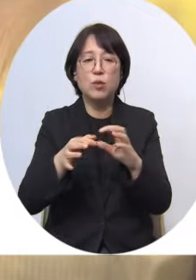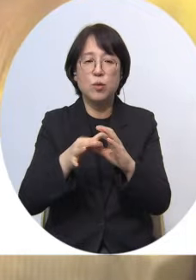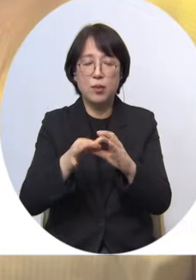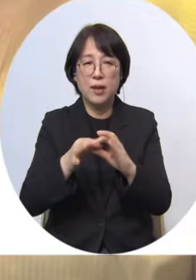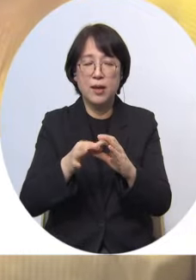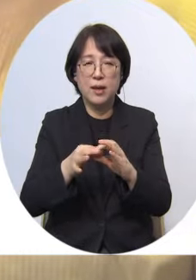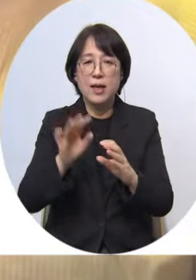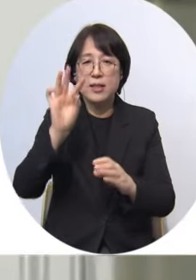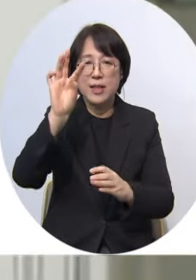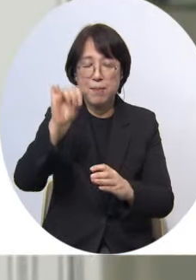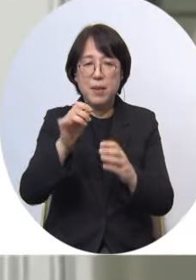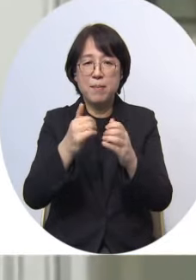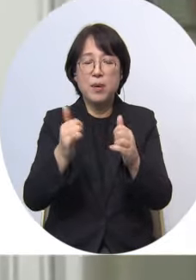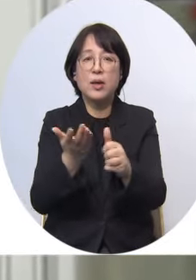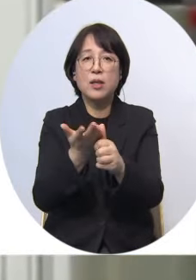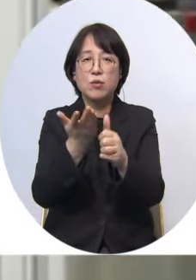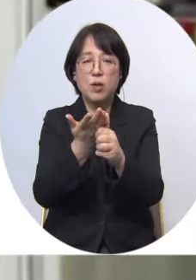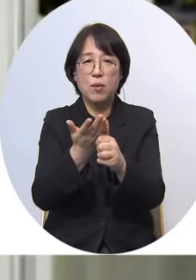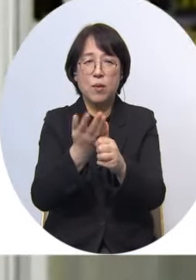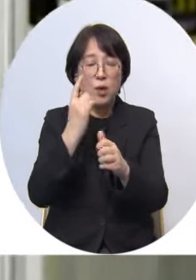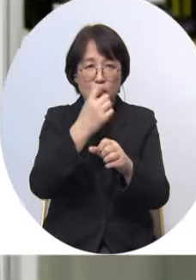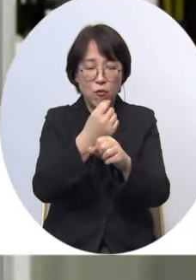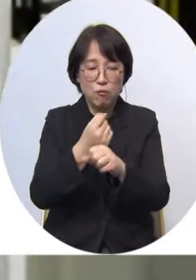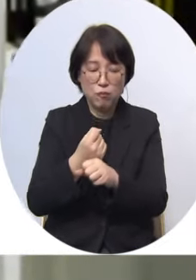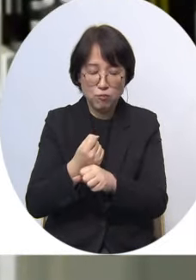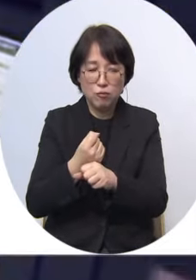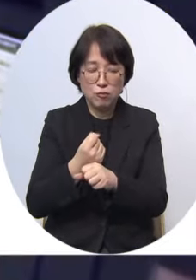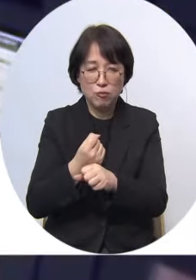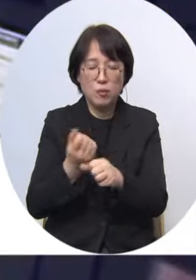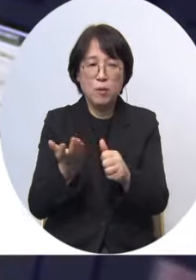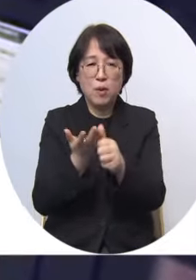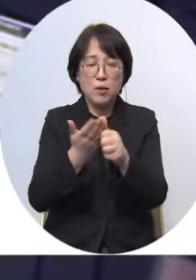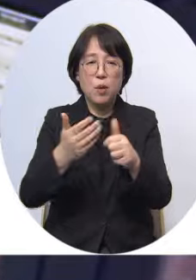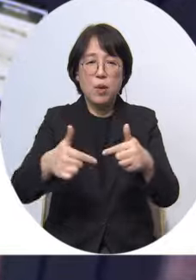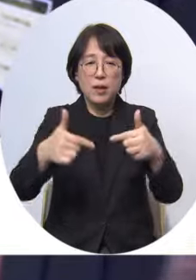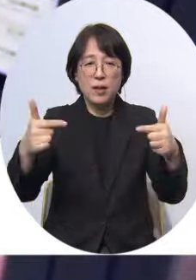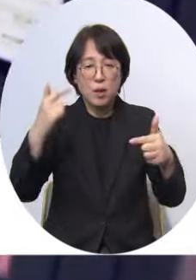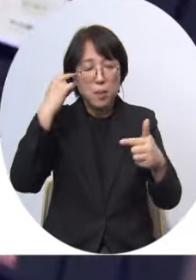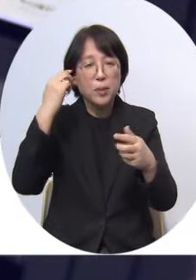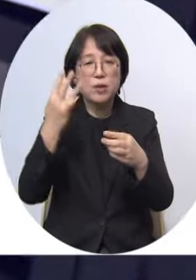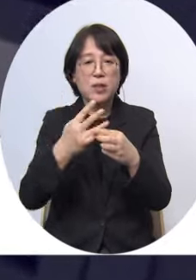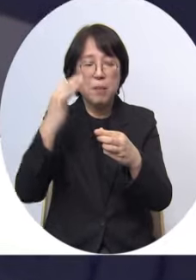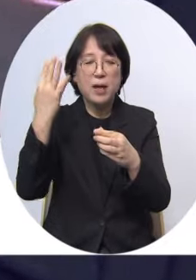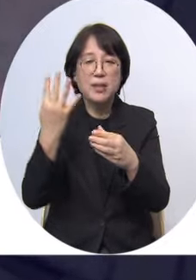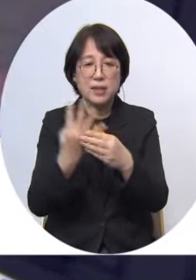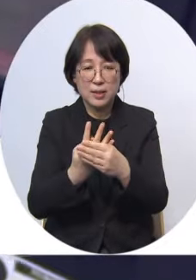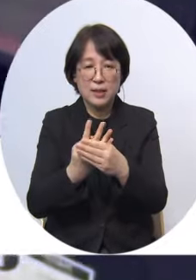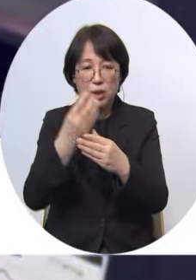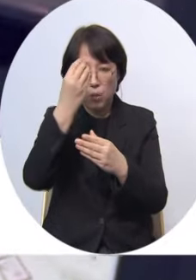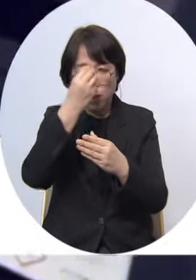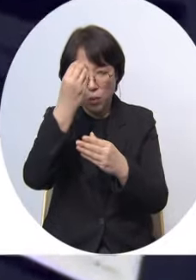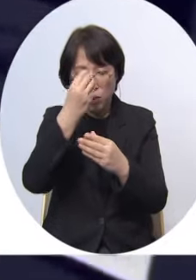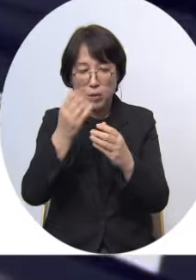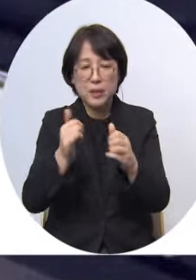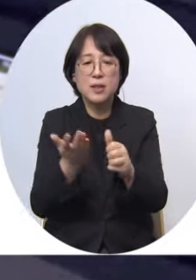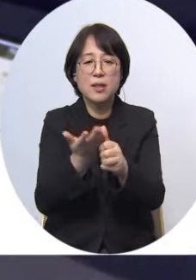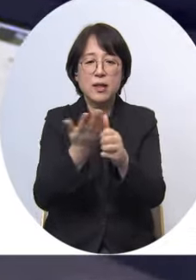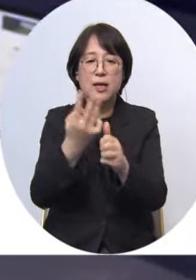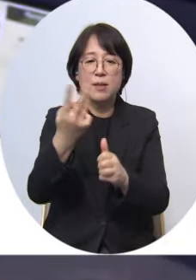인재 3만 명을 배출하고 R&D 기반 인력 양성 과정 확대로 석박사급 고급 인재는